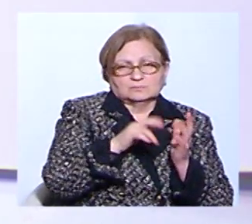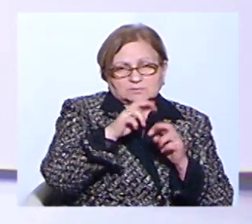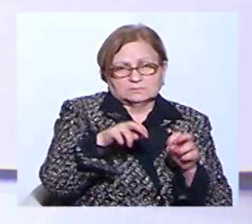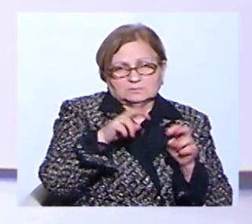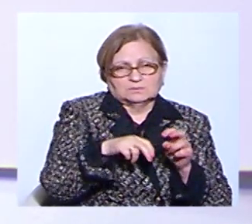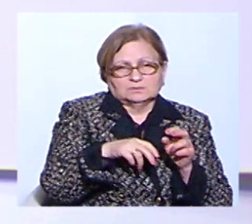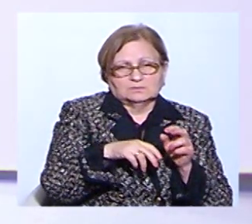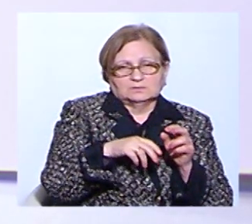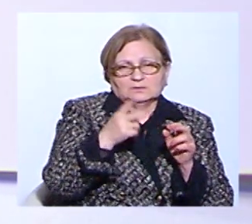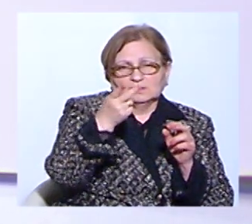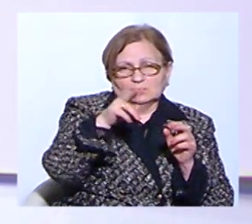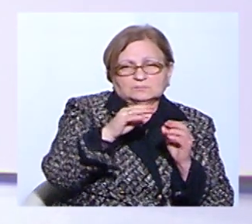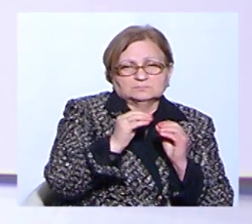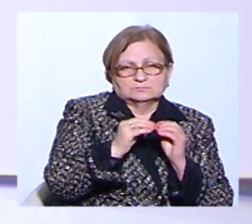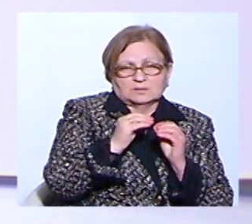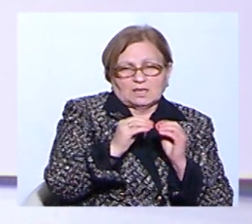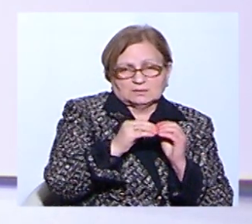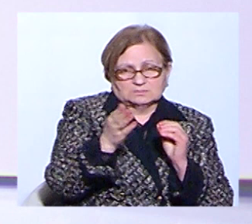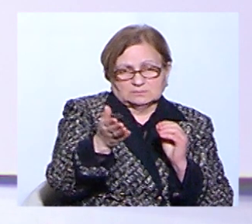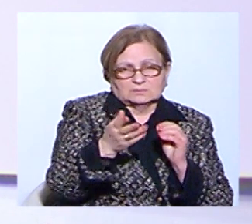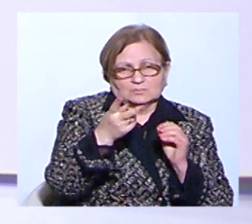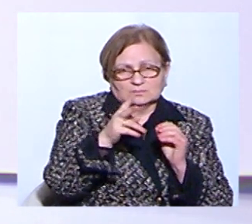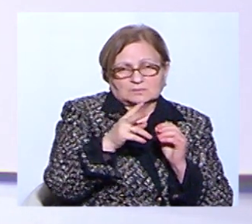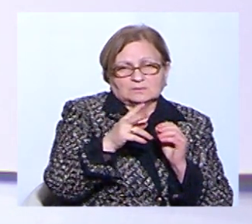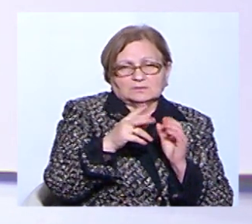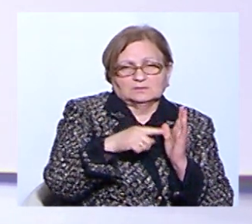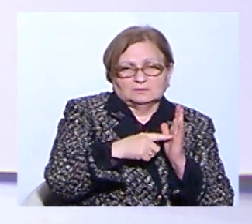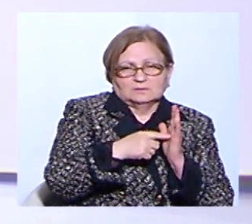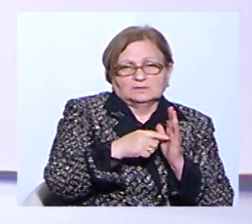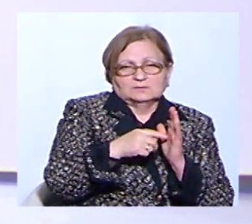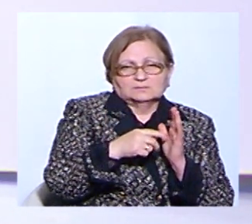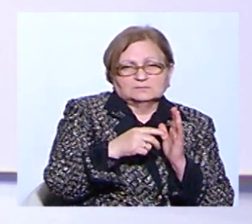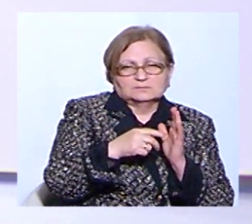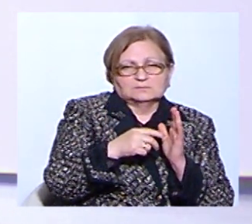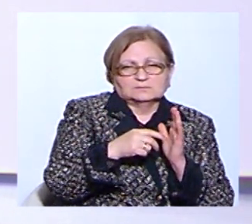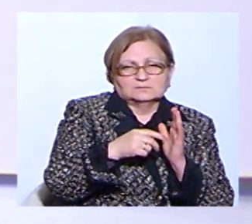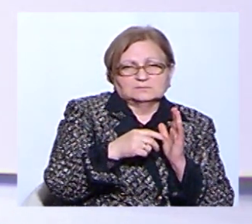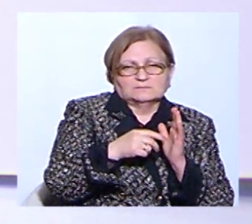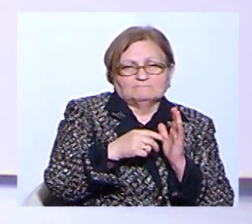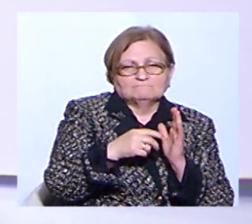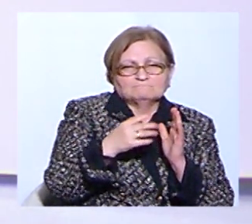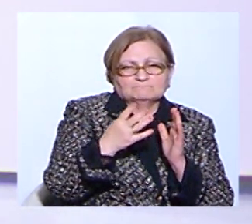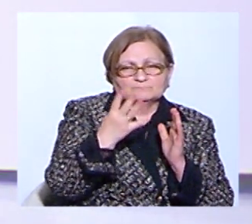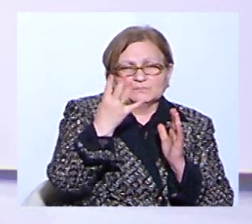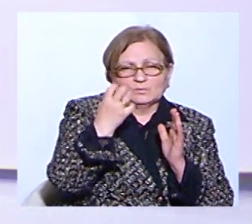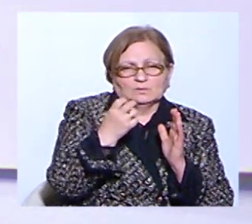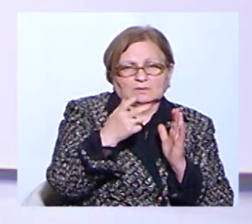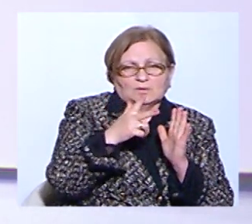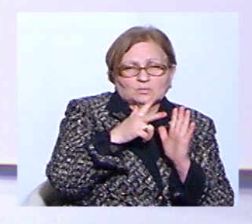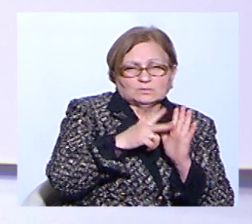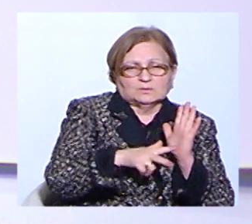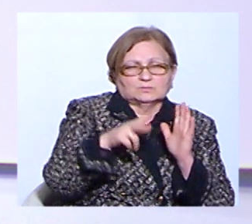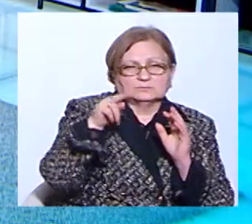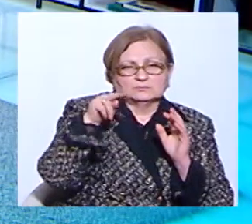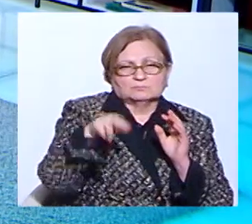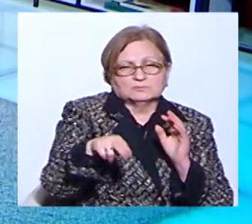და აი 2/5 10 უფრო ადვილის არის, 2/5 არის 10 და 480 გამოდის, შესაბამისად მოდით ნულს ვუმატოთ. 480